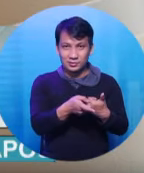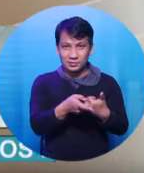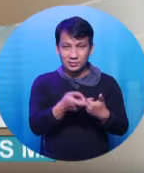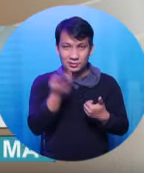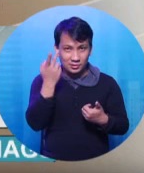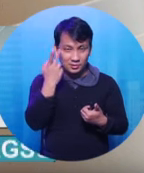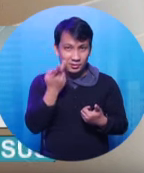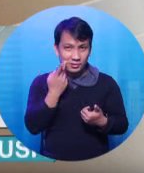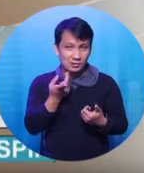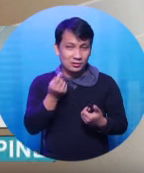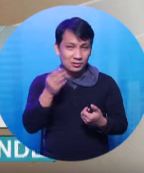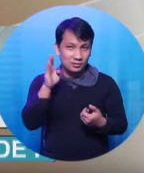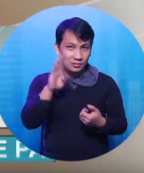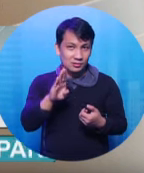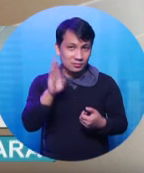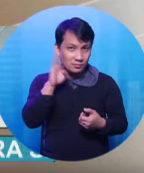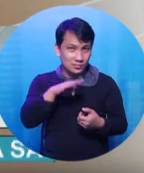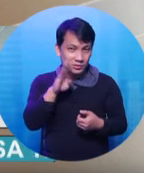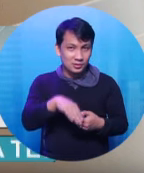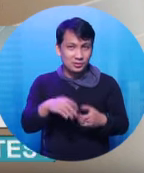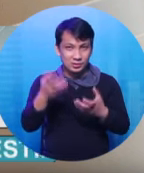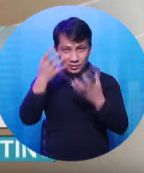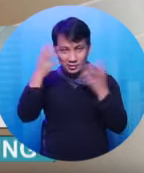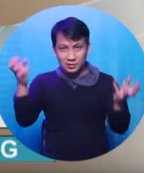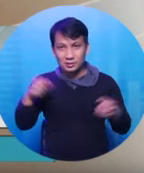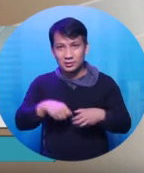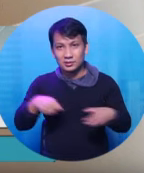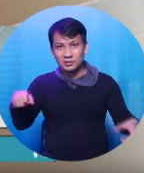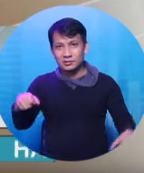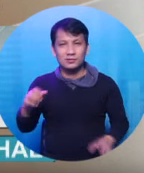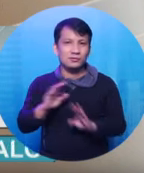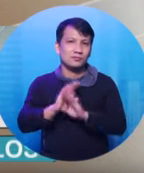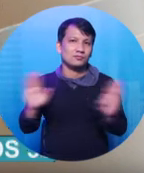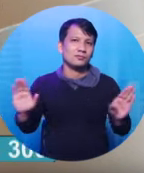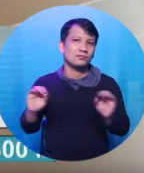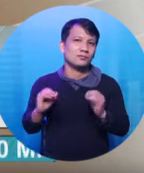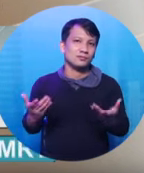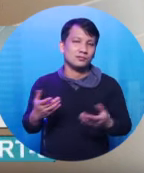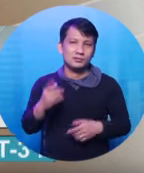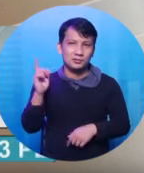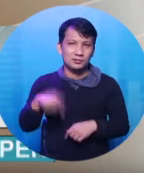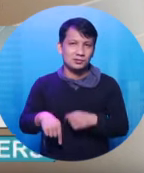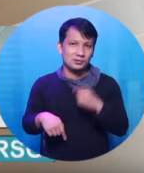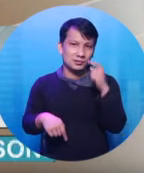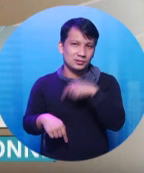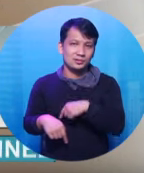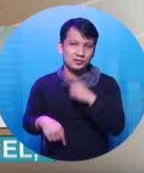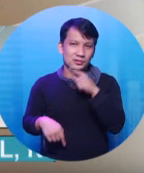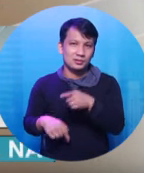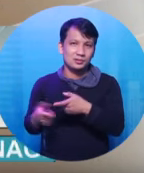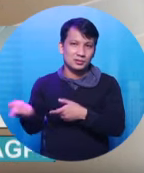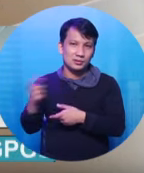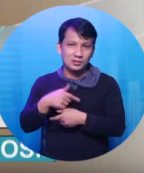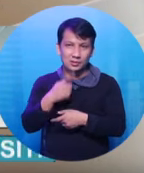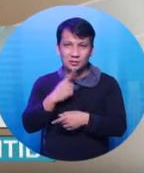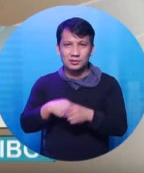ginagawa kayo nitong kapatid ni Tyrone, kaya si Tyrone nag-react at nataga ka? Wala, wala po sir, hindi po yan totoo na sinasabi po